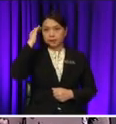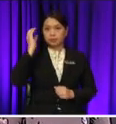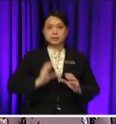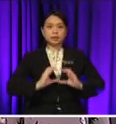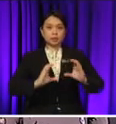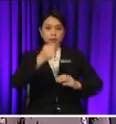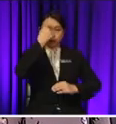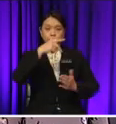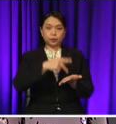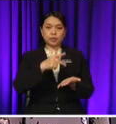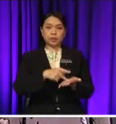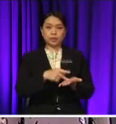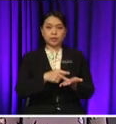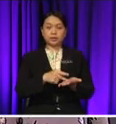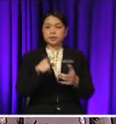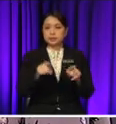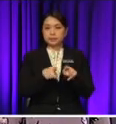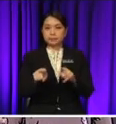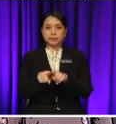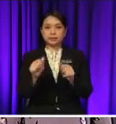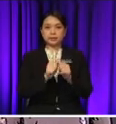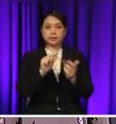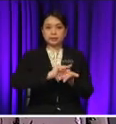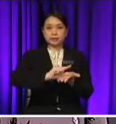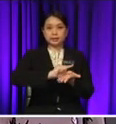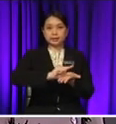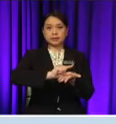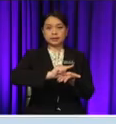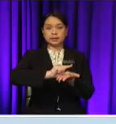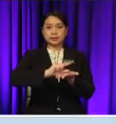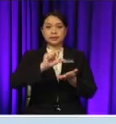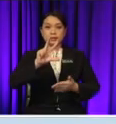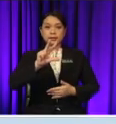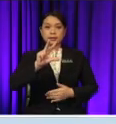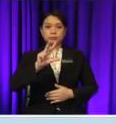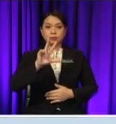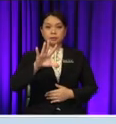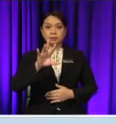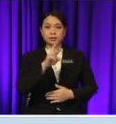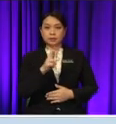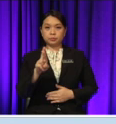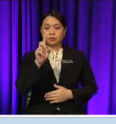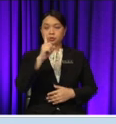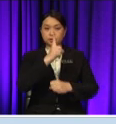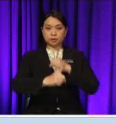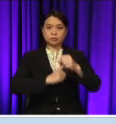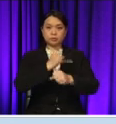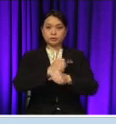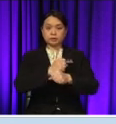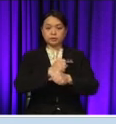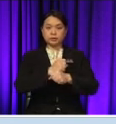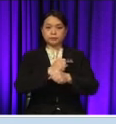begitu Jadi anak gaji gaji ini adalah gaji 35.000 untuk setahun sepatunya nilai